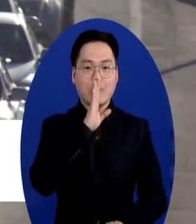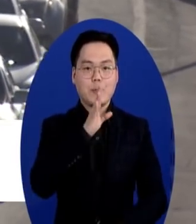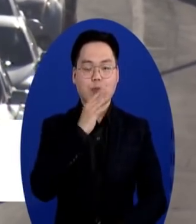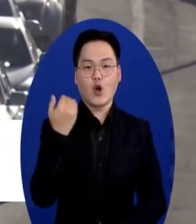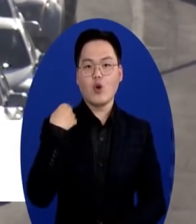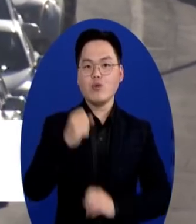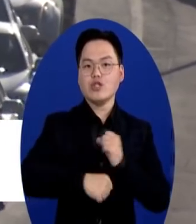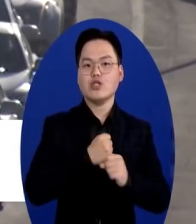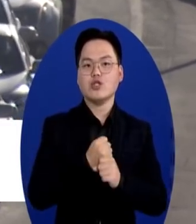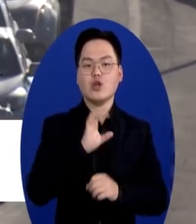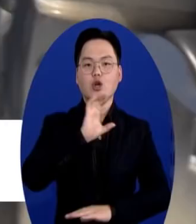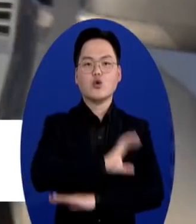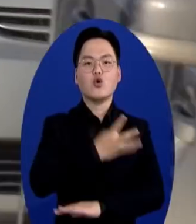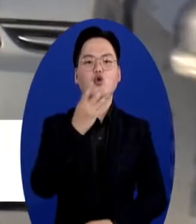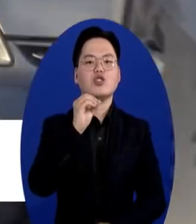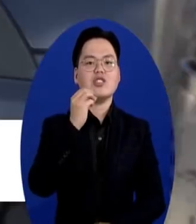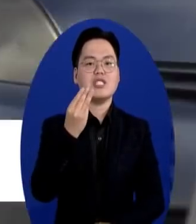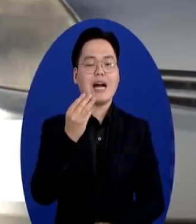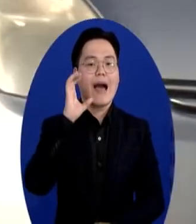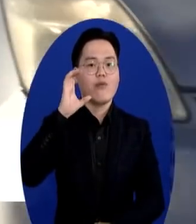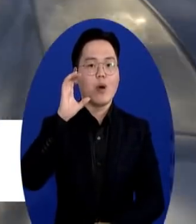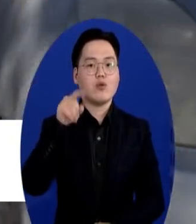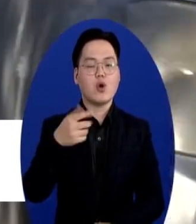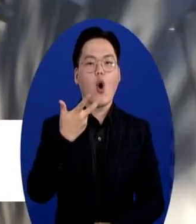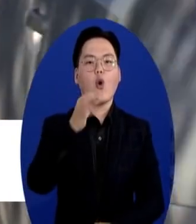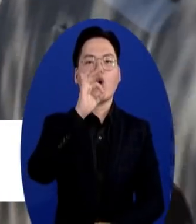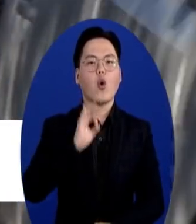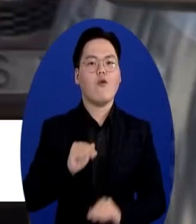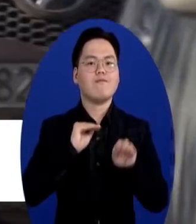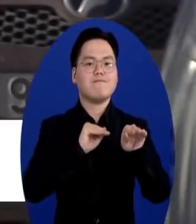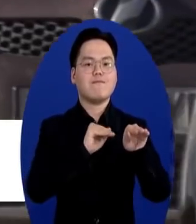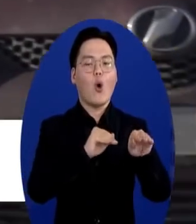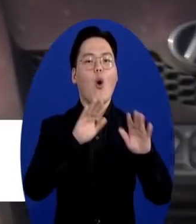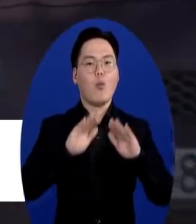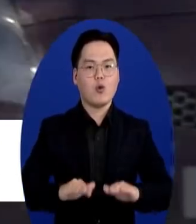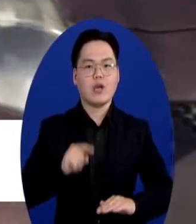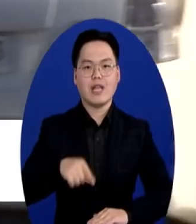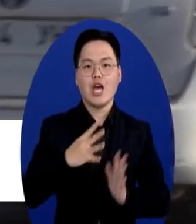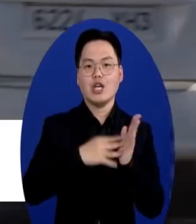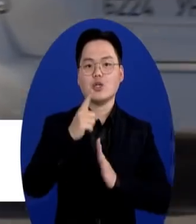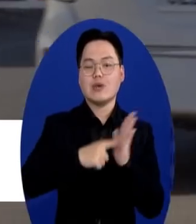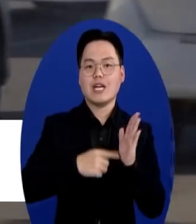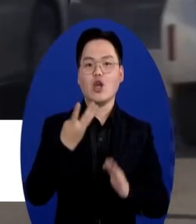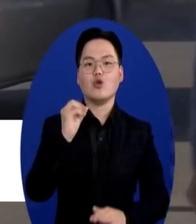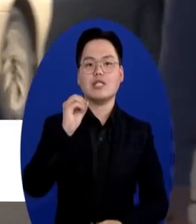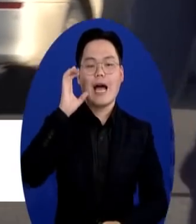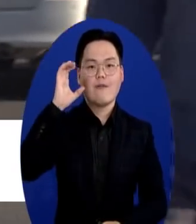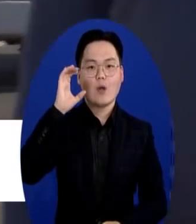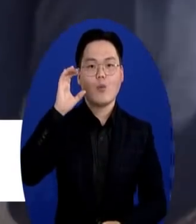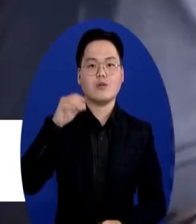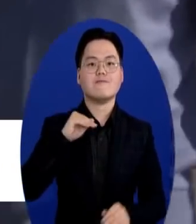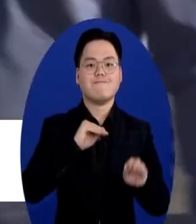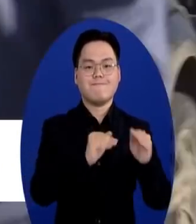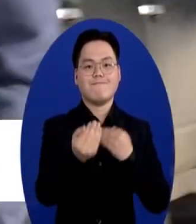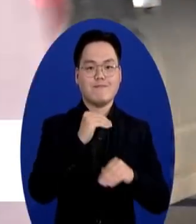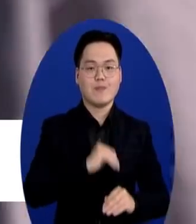40 автобус явхад замын хөдөлгөөний ачаалал 3% буурсан. Энэ 9-р сард сургуулийн 40 автобус явах юм а. Харин 12-р сард гэхэд